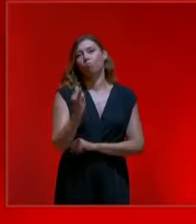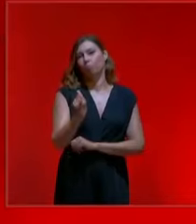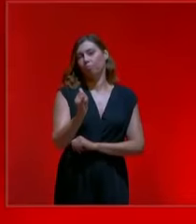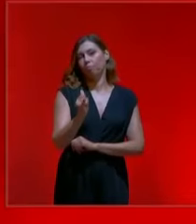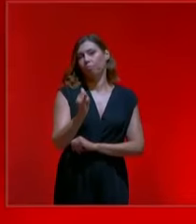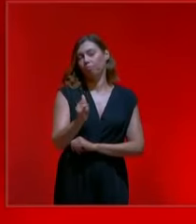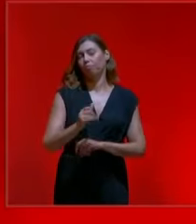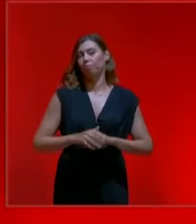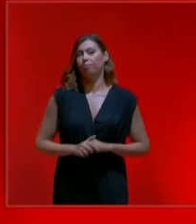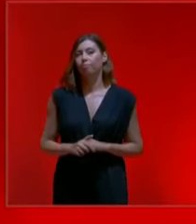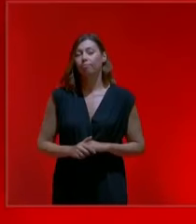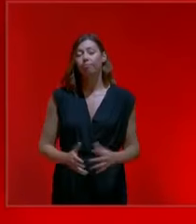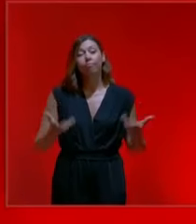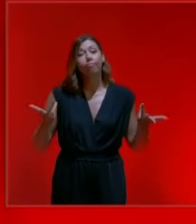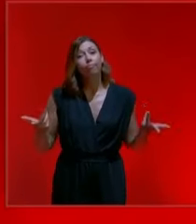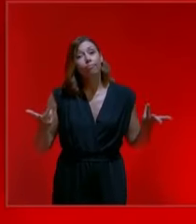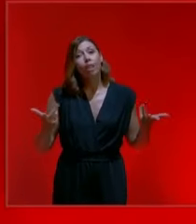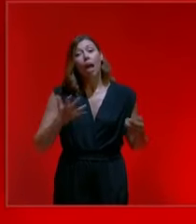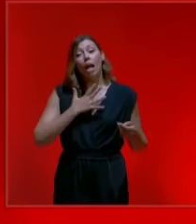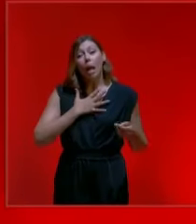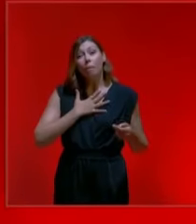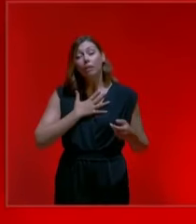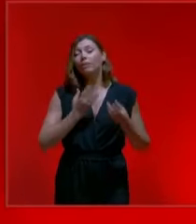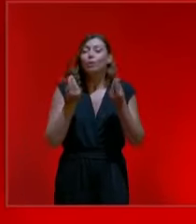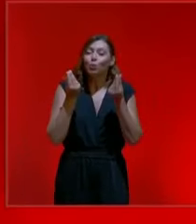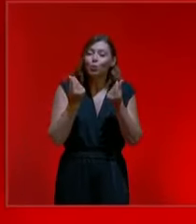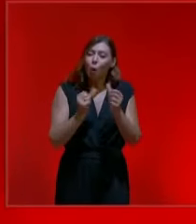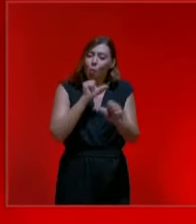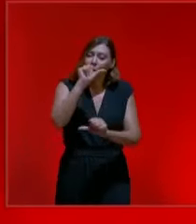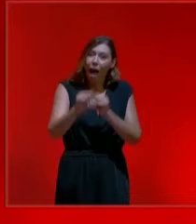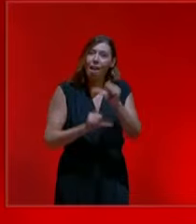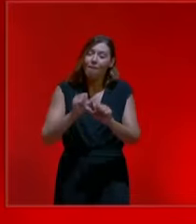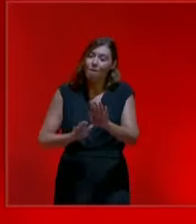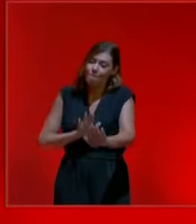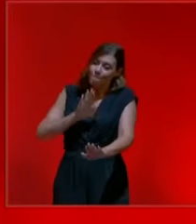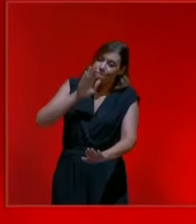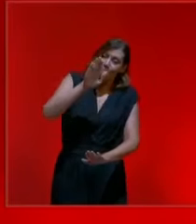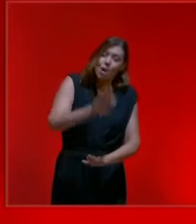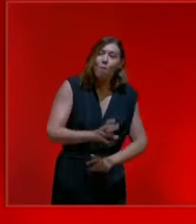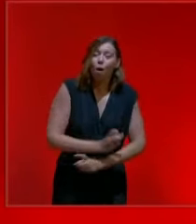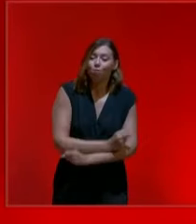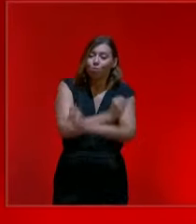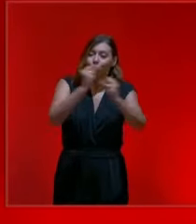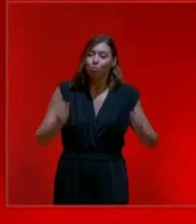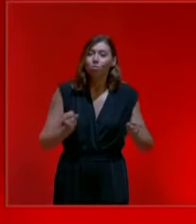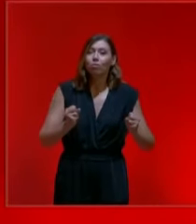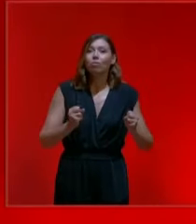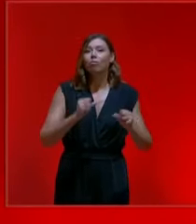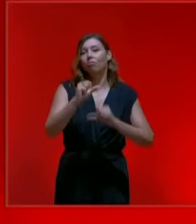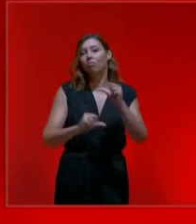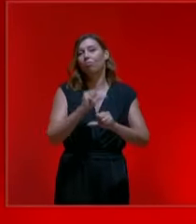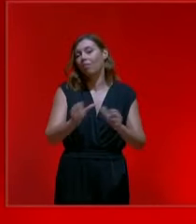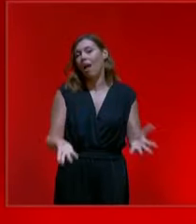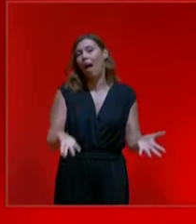Αξιοποιήσαμε λοιπόν τη δυνατότητα για να κάνουμε το βήμα του μετασχηματισμού? Δεν την αξιοποιήσαμε. Το κάναμε ελλιπές, δειλό